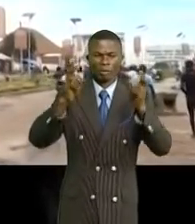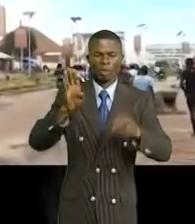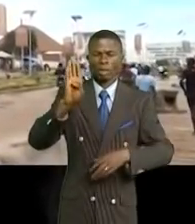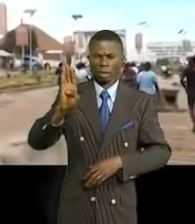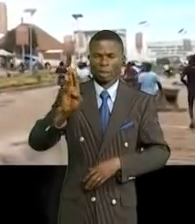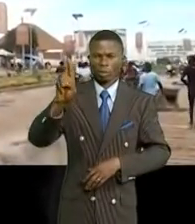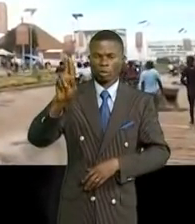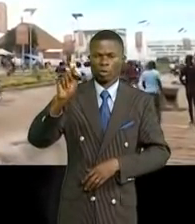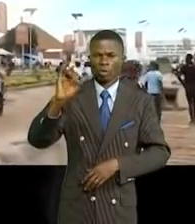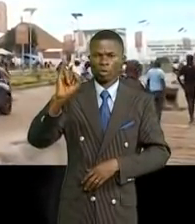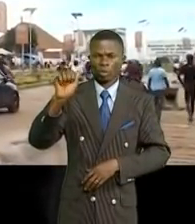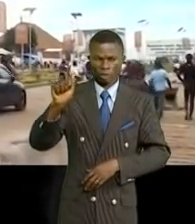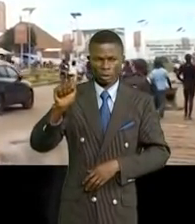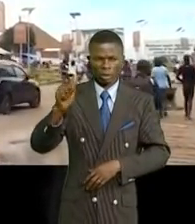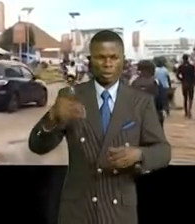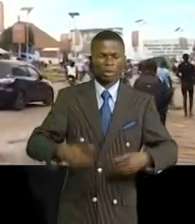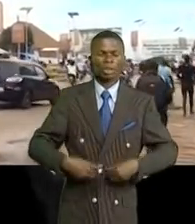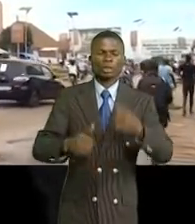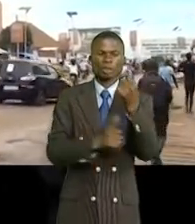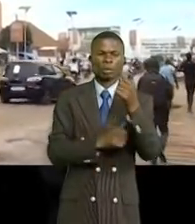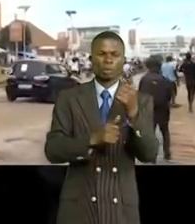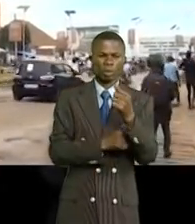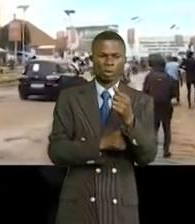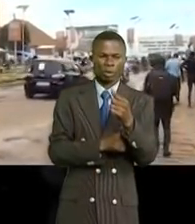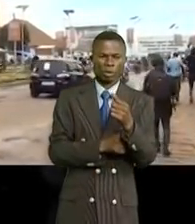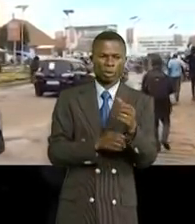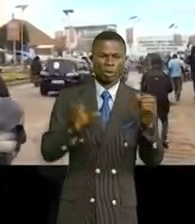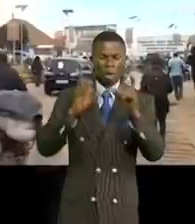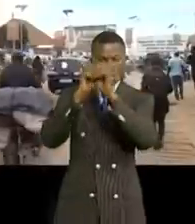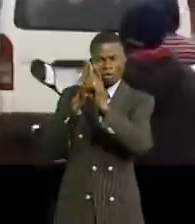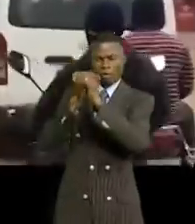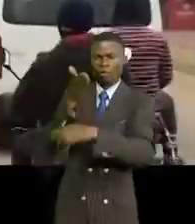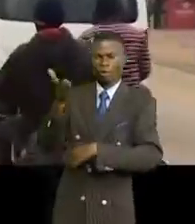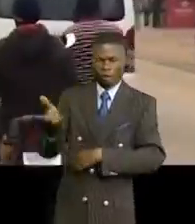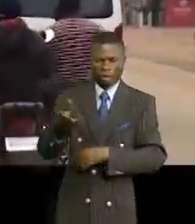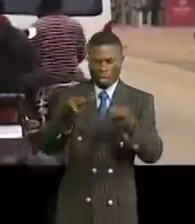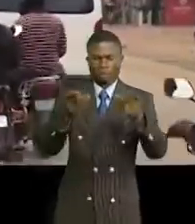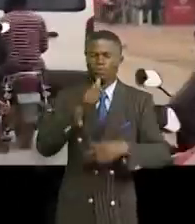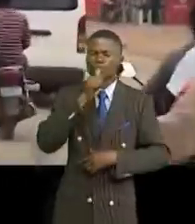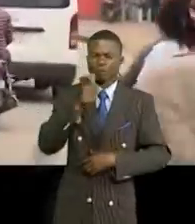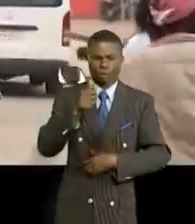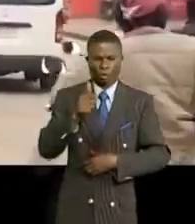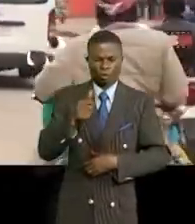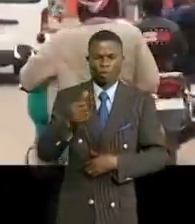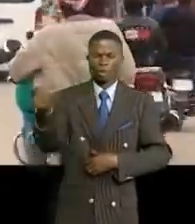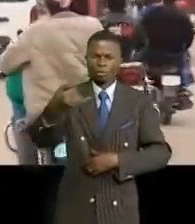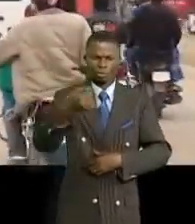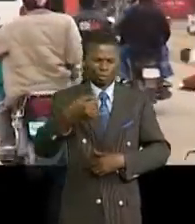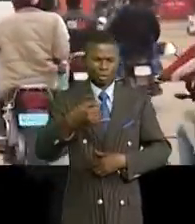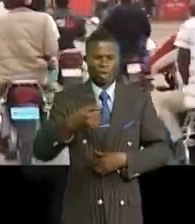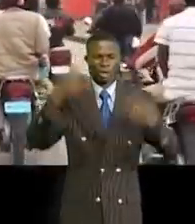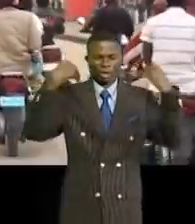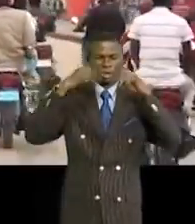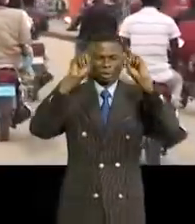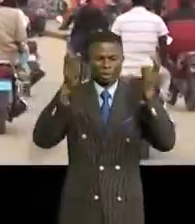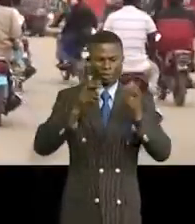place et shooting ici les jeunes gens vient de se faire photographier c'est un bel endroit bien entretenue par la mairie des